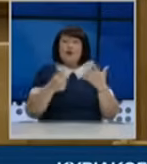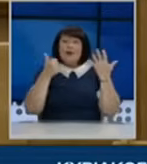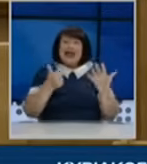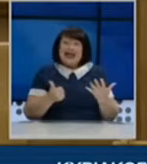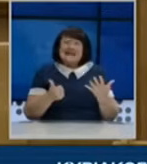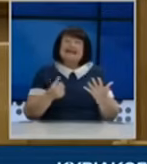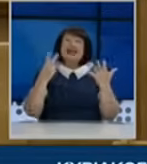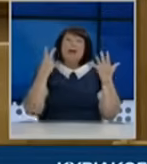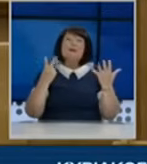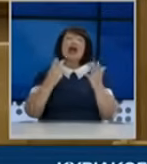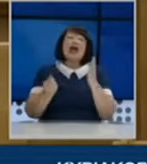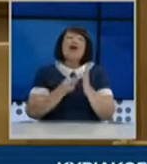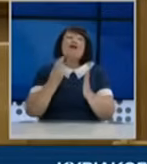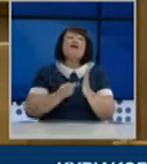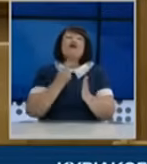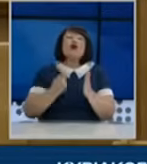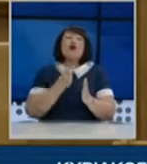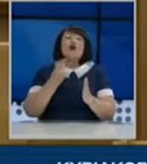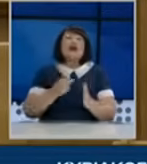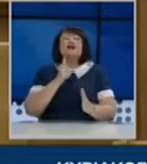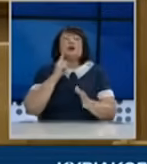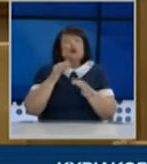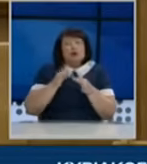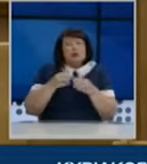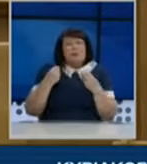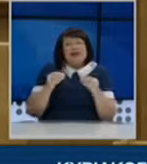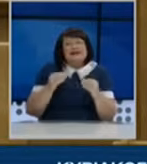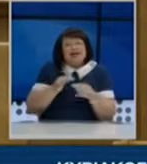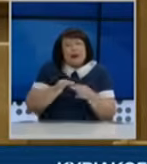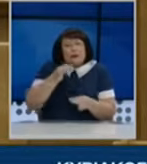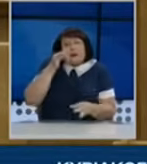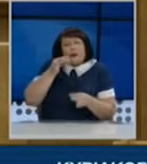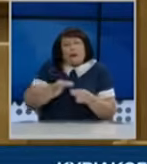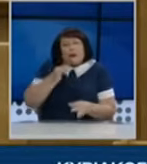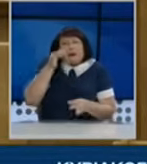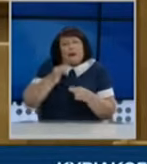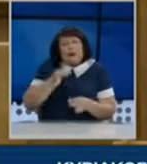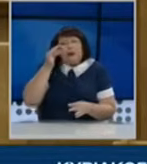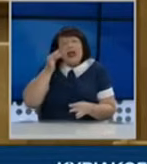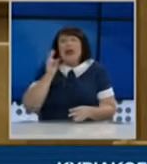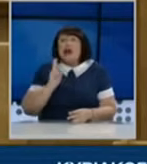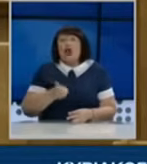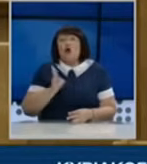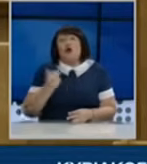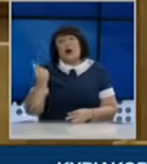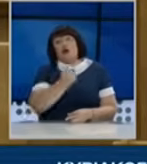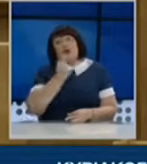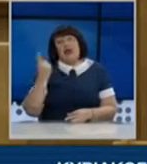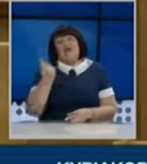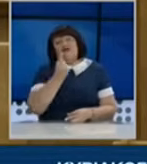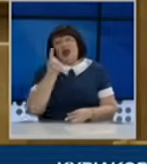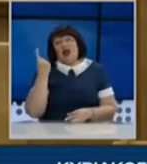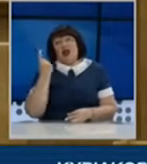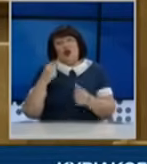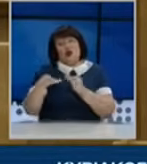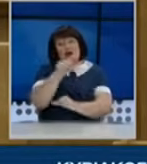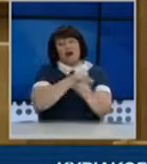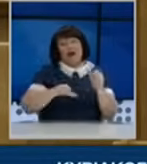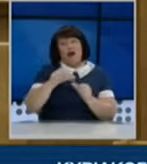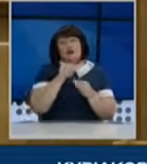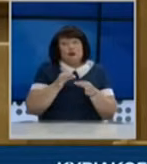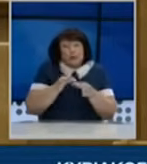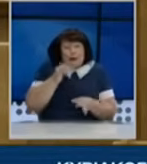8,6-7 εκατομμυρίων πλαστικών καλαμακίων που ο Πρωθυπουργός μας είπε ότι κάνουν κακό στο περιβάλλον, που θα χρησιμοποιούσε ο ελληνικός